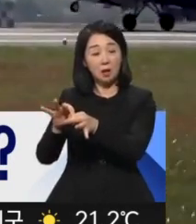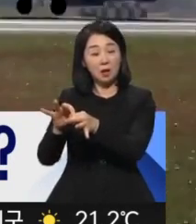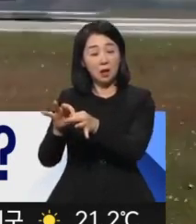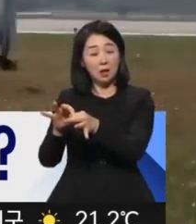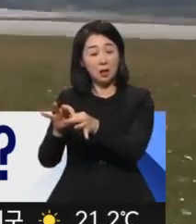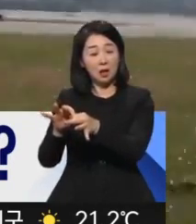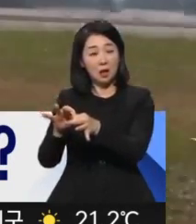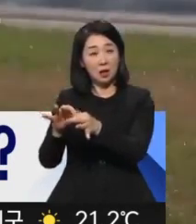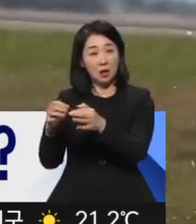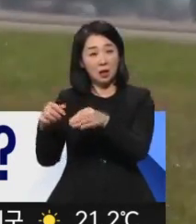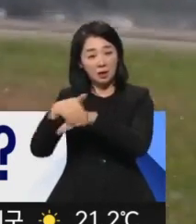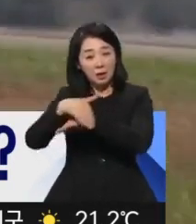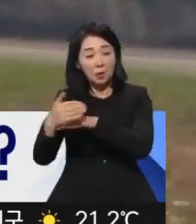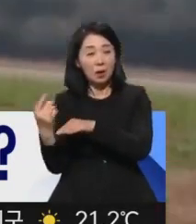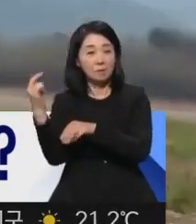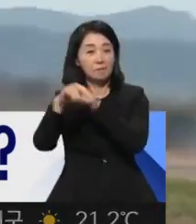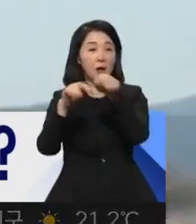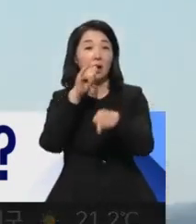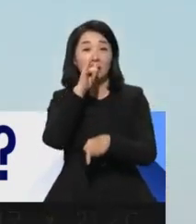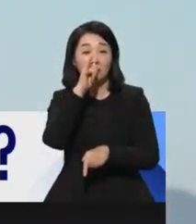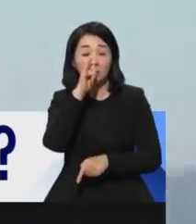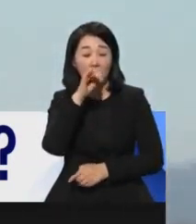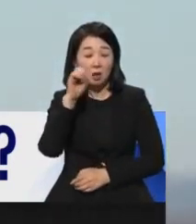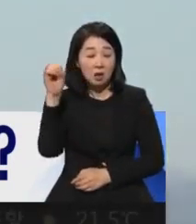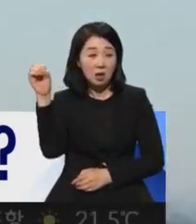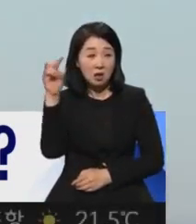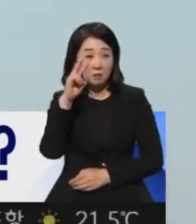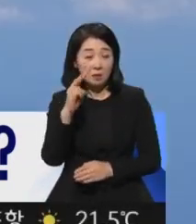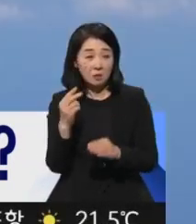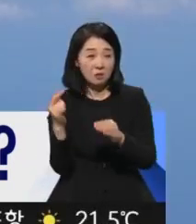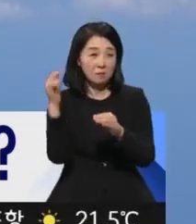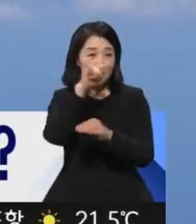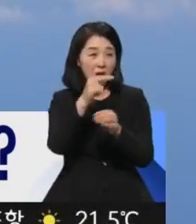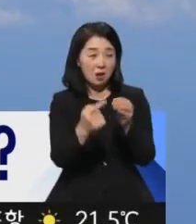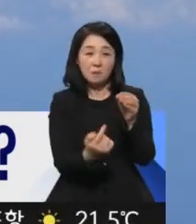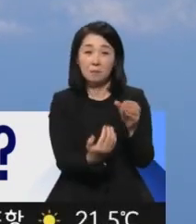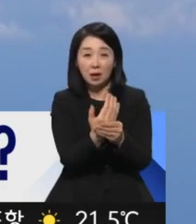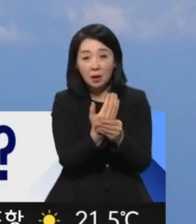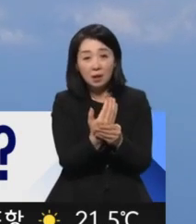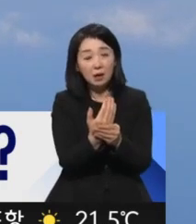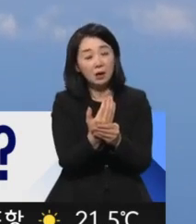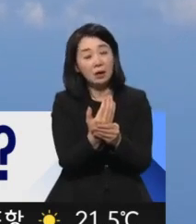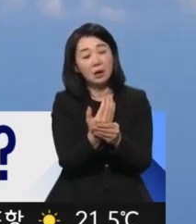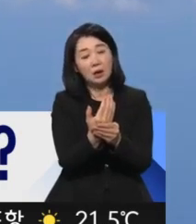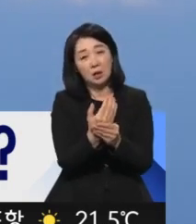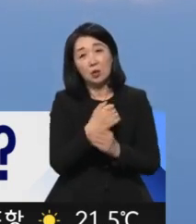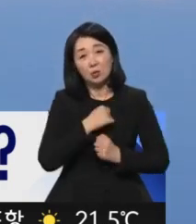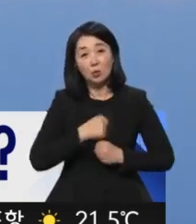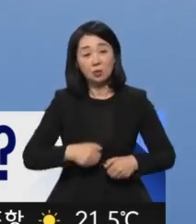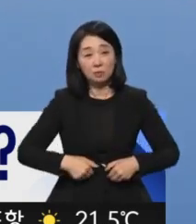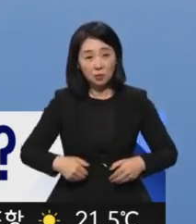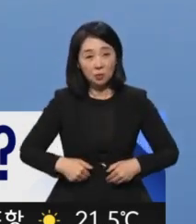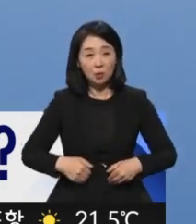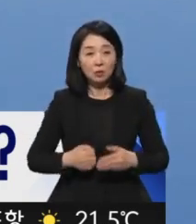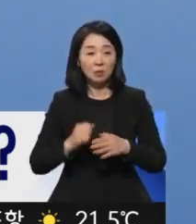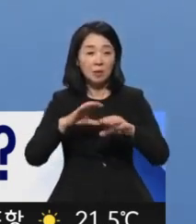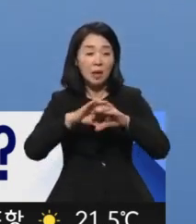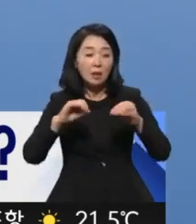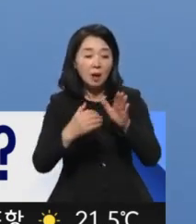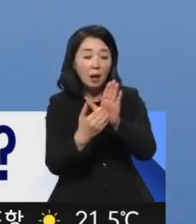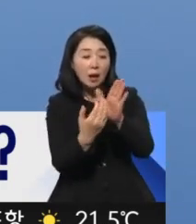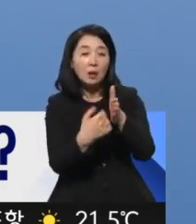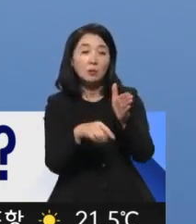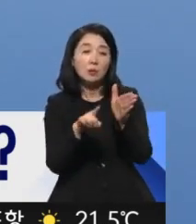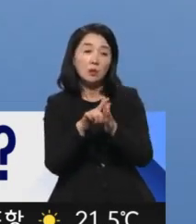그 과정에서 우발적 돌발적 사태가 발생해서는 안 되기 때문에 그 대응을 하되 굉장히 신중할 필요가 있다